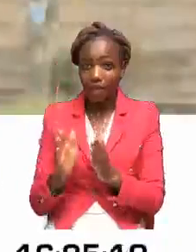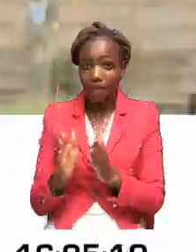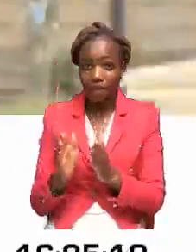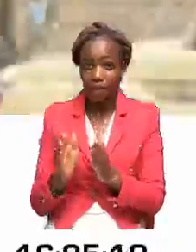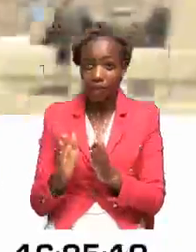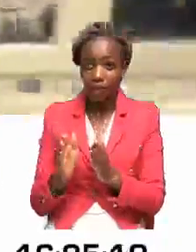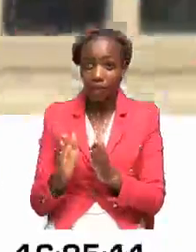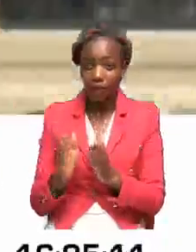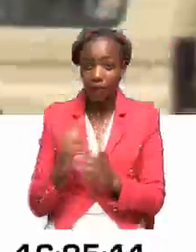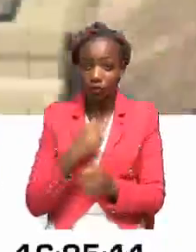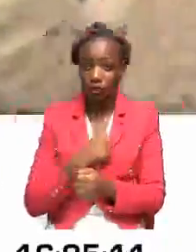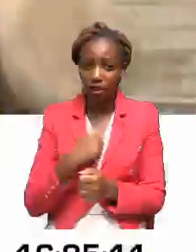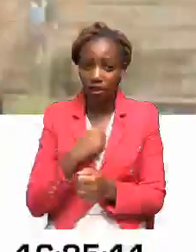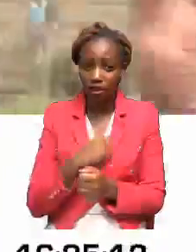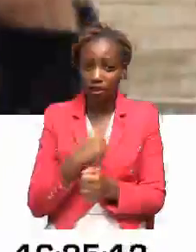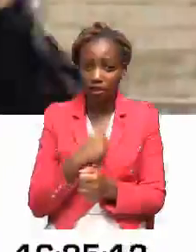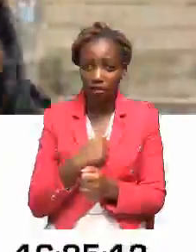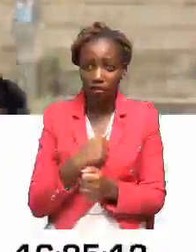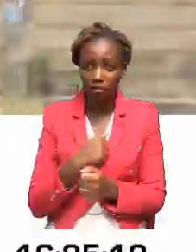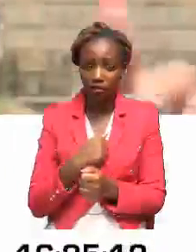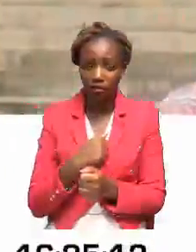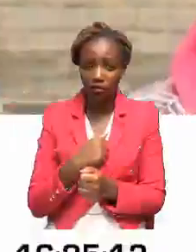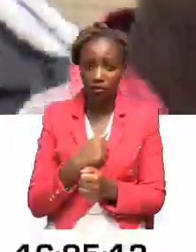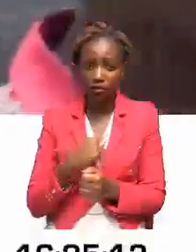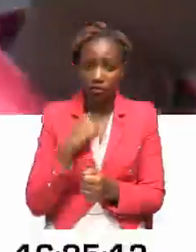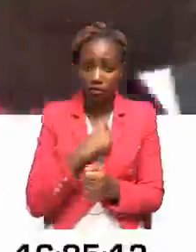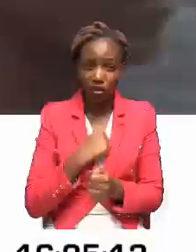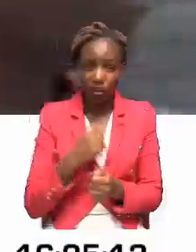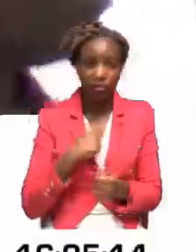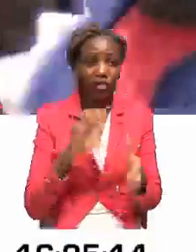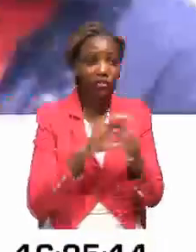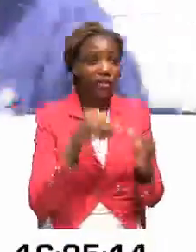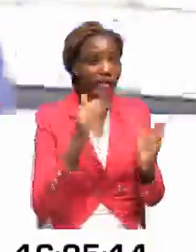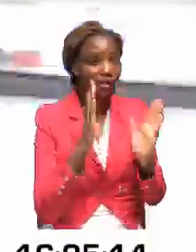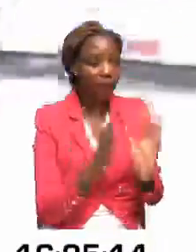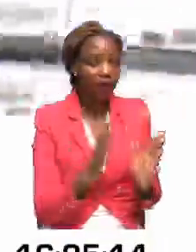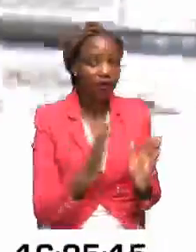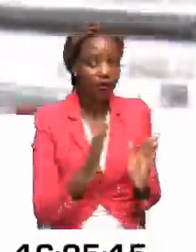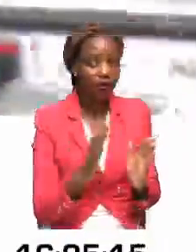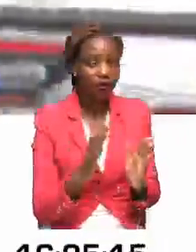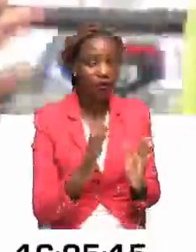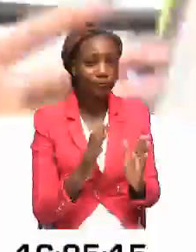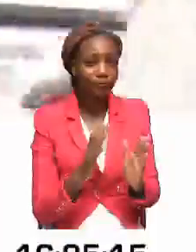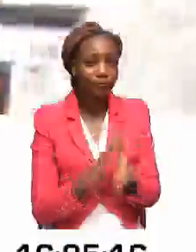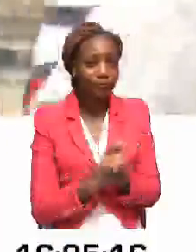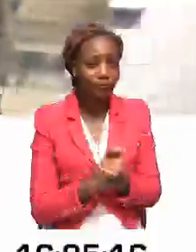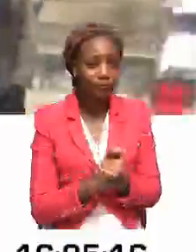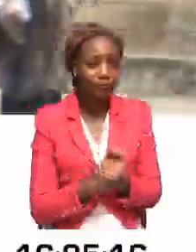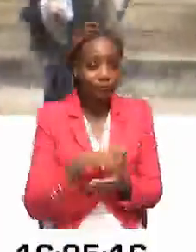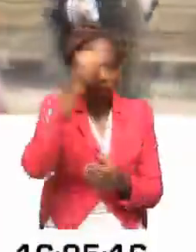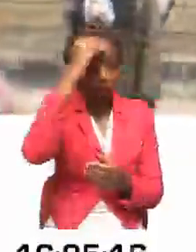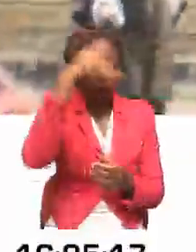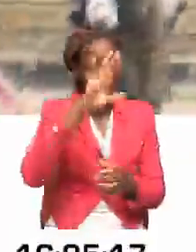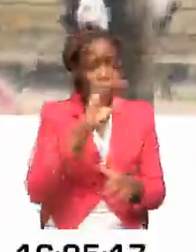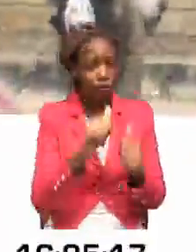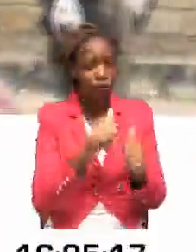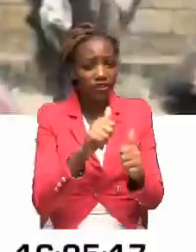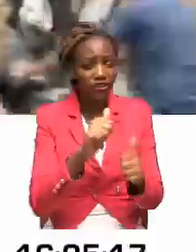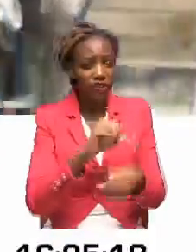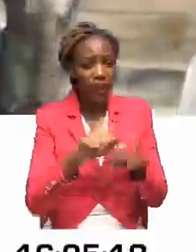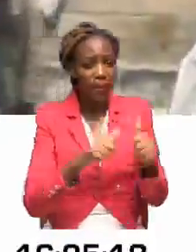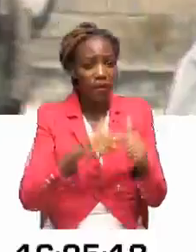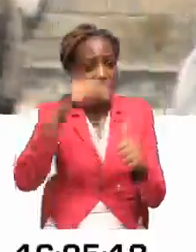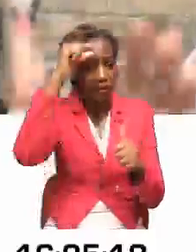phone. Naam, kidogo tu niende kwa mwingine. Uniambie tu kwa dakika za kuhesabu, wewe kuhusiana na wewe una yapi ya